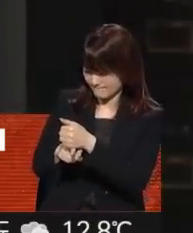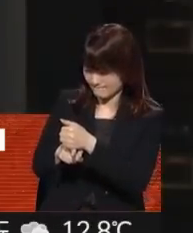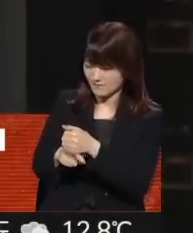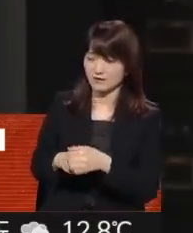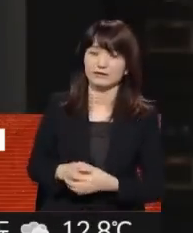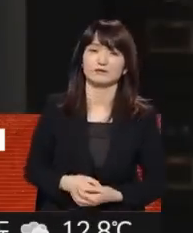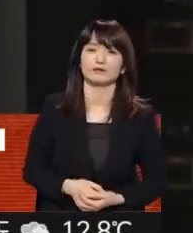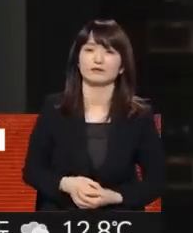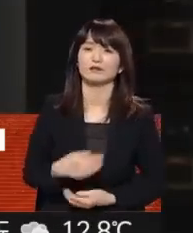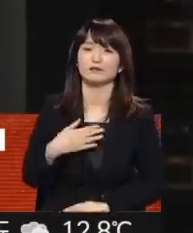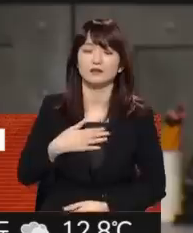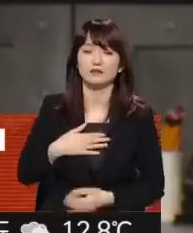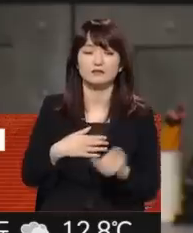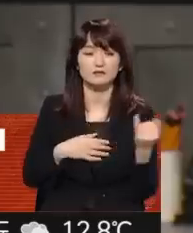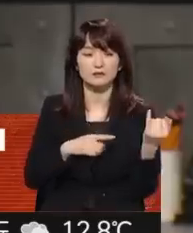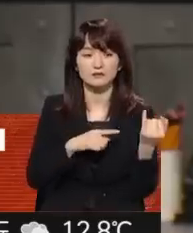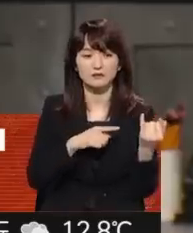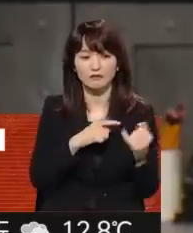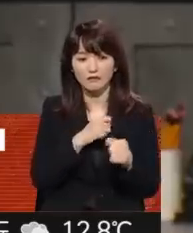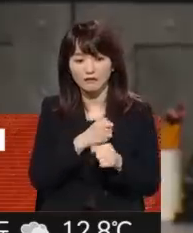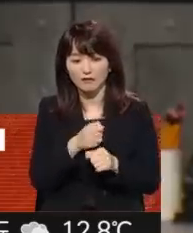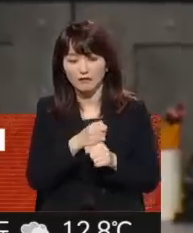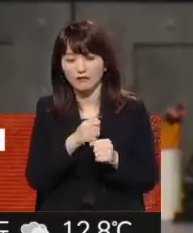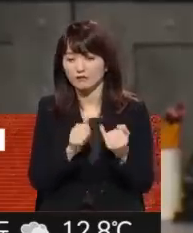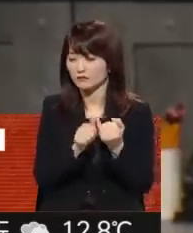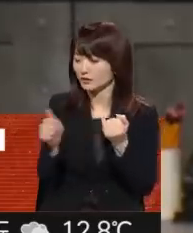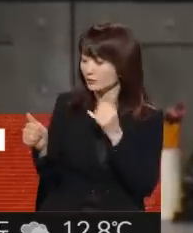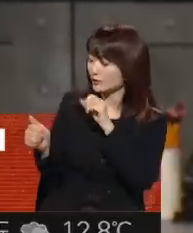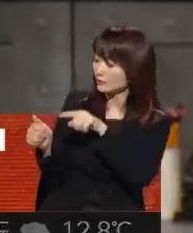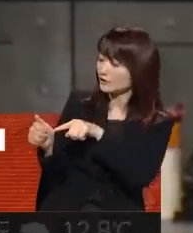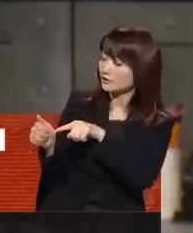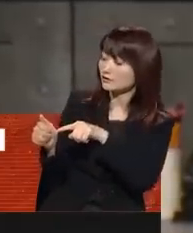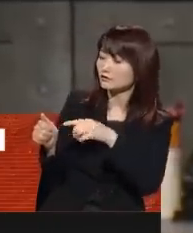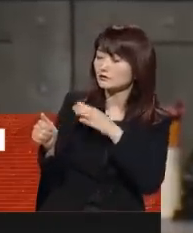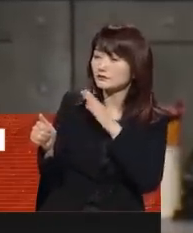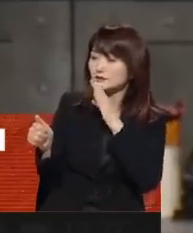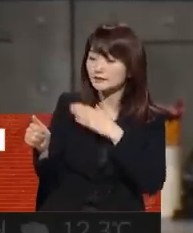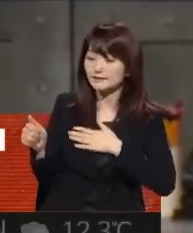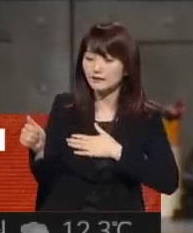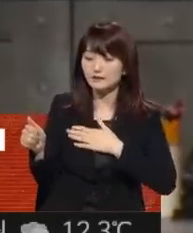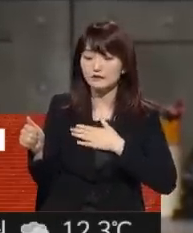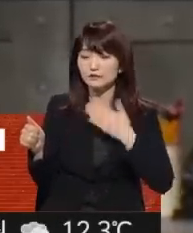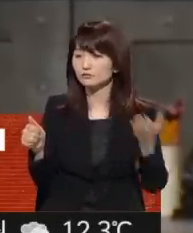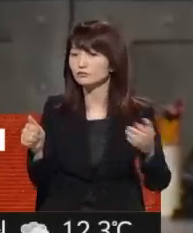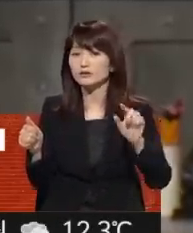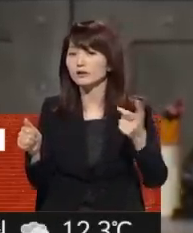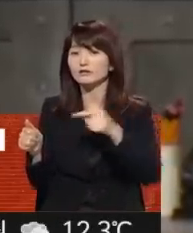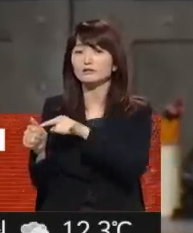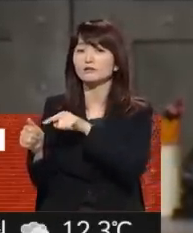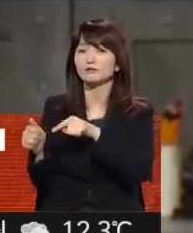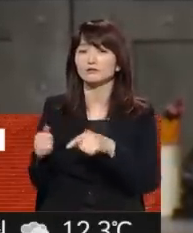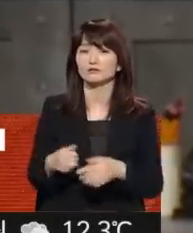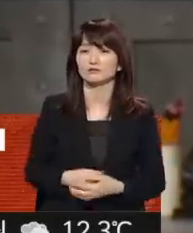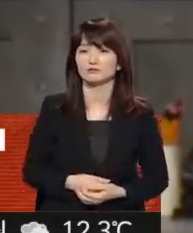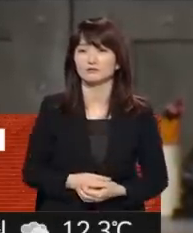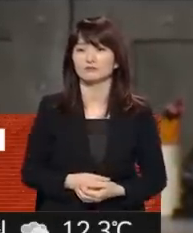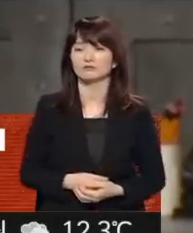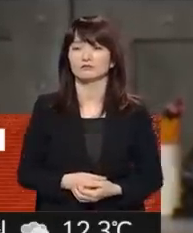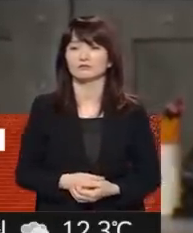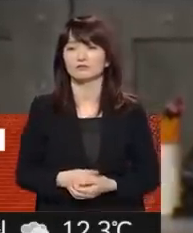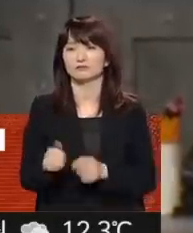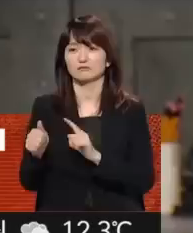그렇습니다 이런 사실을 알게 된 여성은 당황했겠죠 그래서 남편한테 얘기를 한 거예요 왜 이런 사실을 나한테 알리지 않았냐고 추구했더니 그